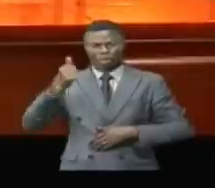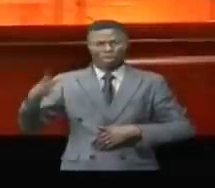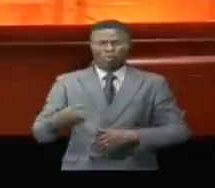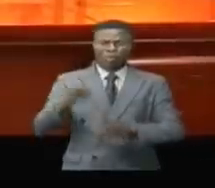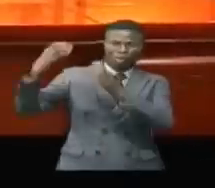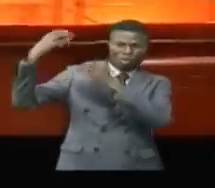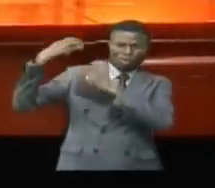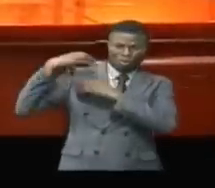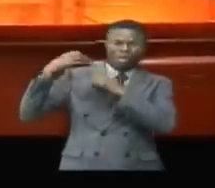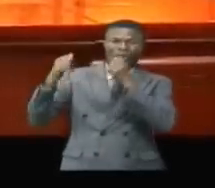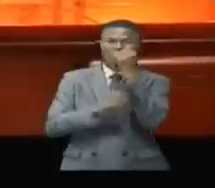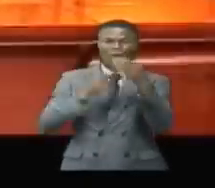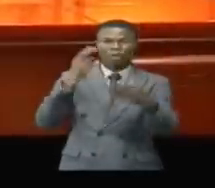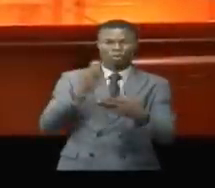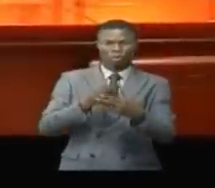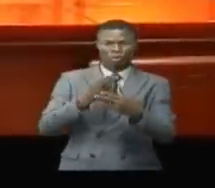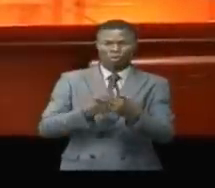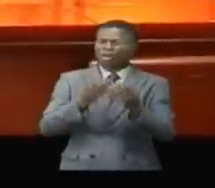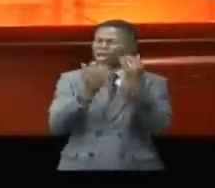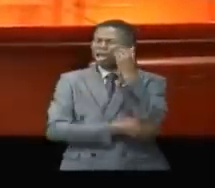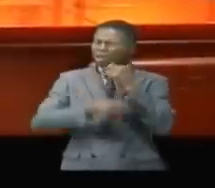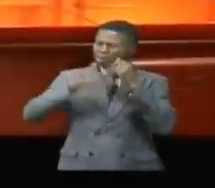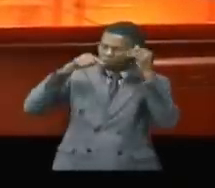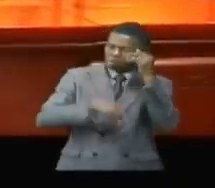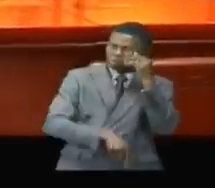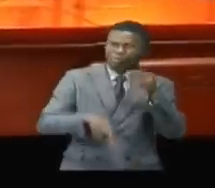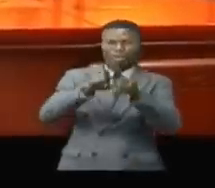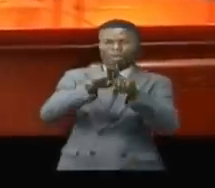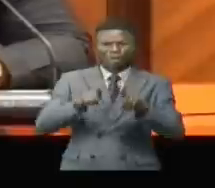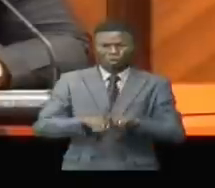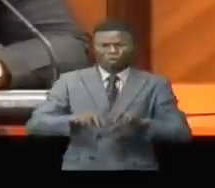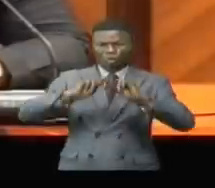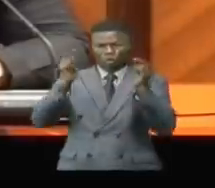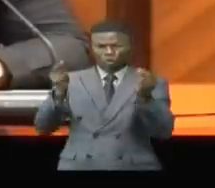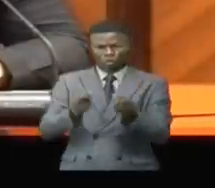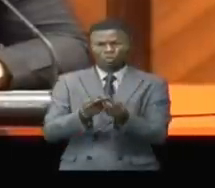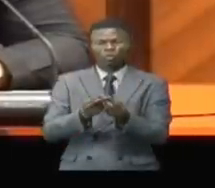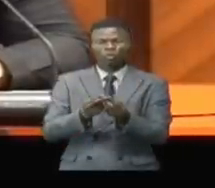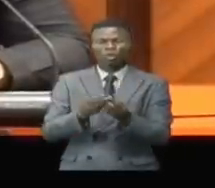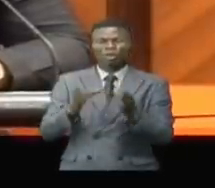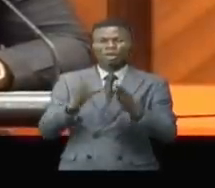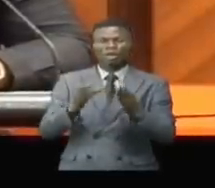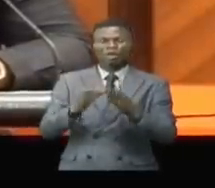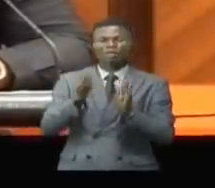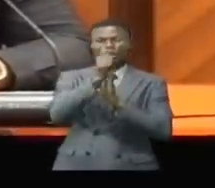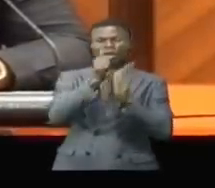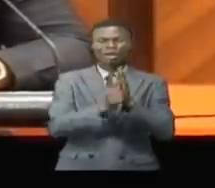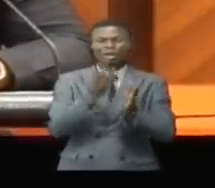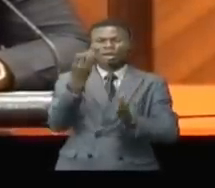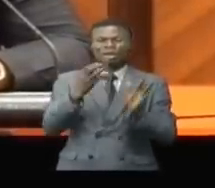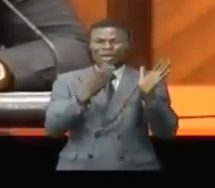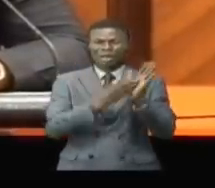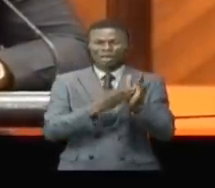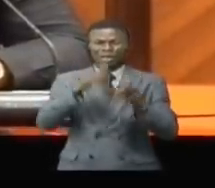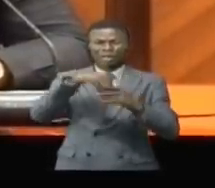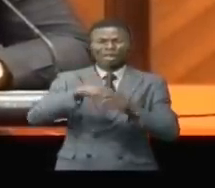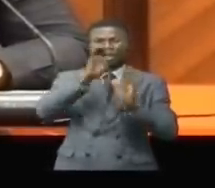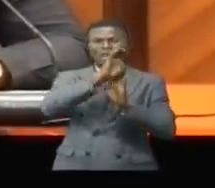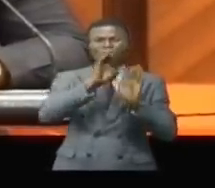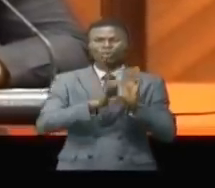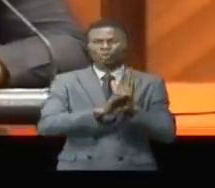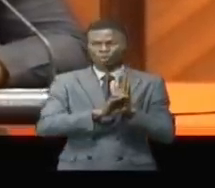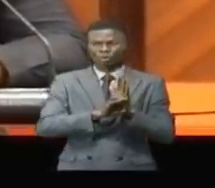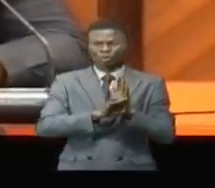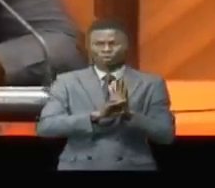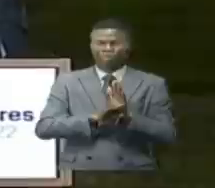charge de nos compatriotes les plus vulnérables, et ce, en conformité avec l'article 49 de la Constitution.